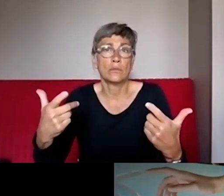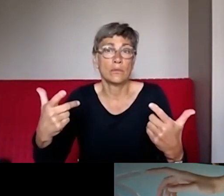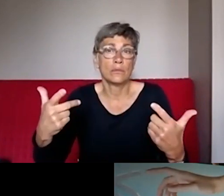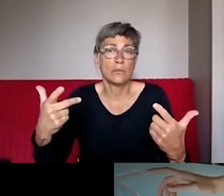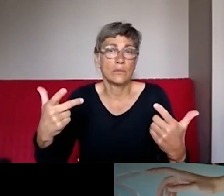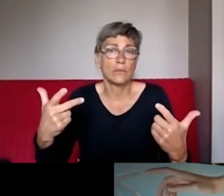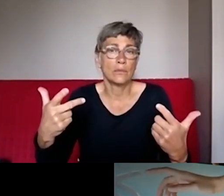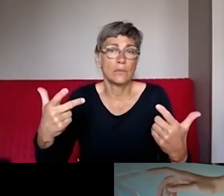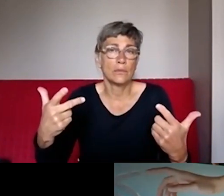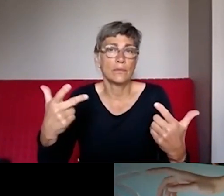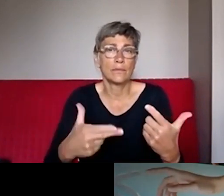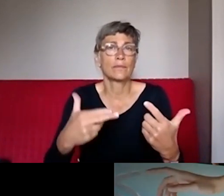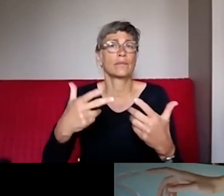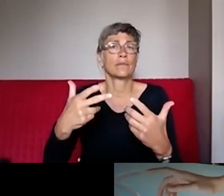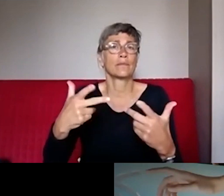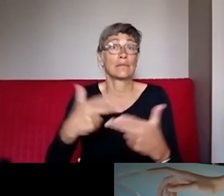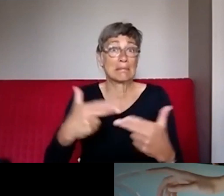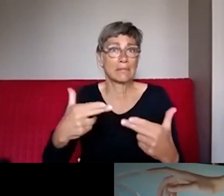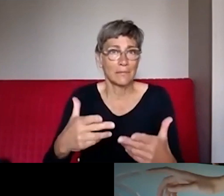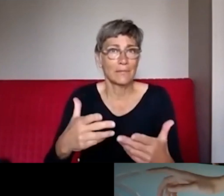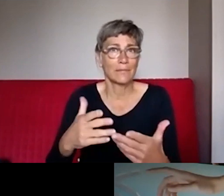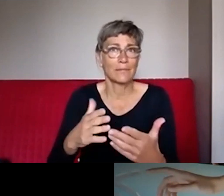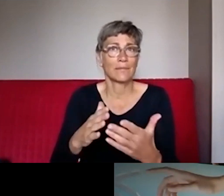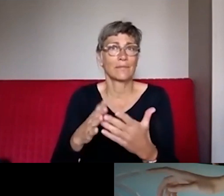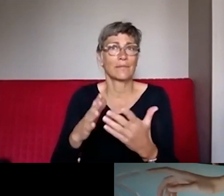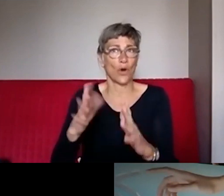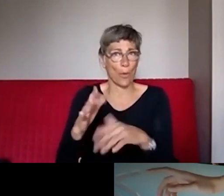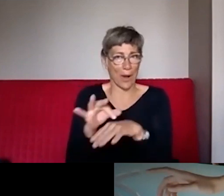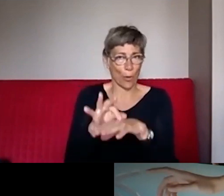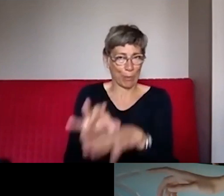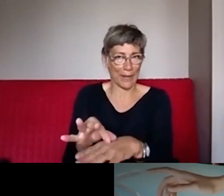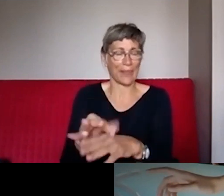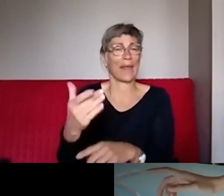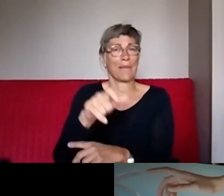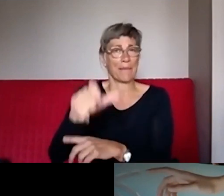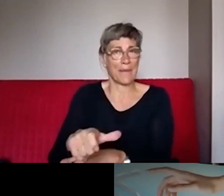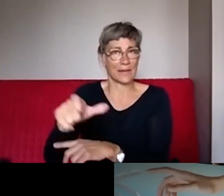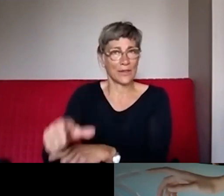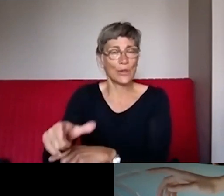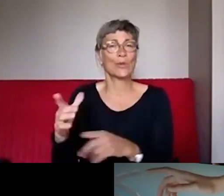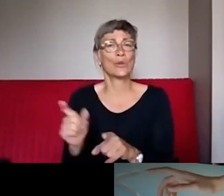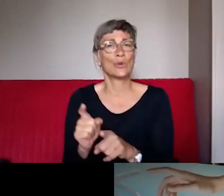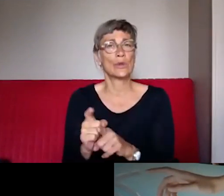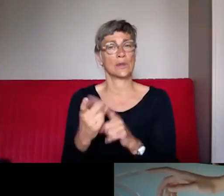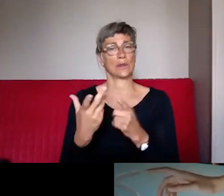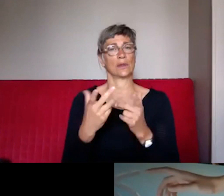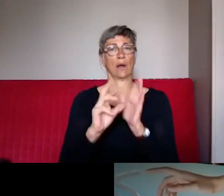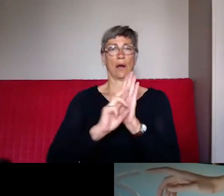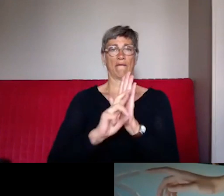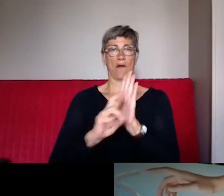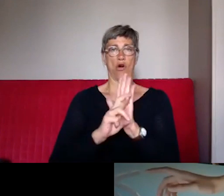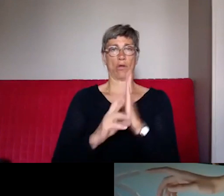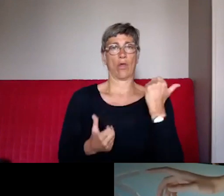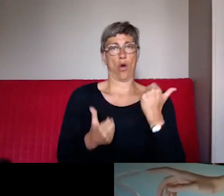Donc, une expérience assez large dans l'accompagnement des personnes. Et par ailleurs, effectivement, j'ai été référente handicap dans ce